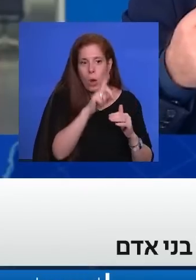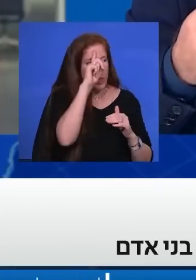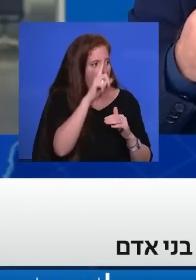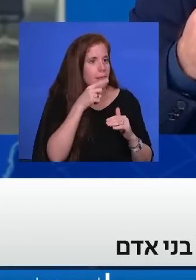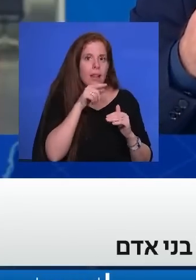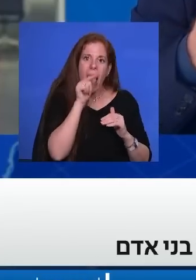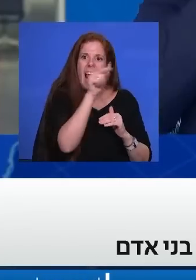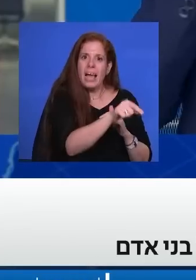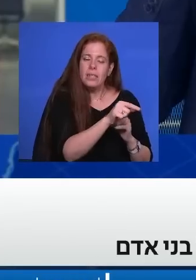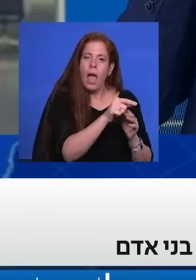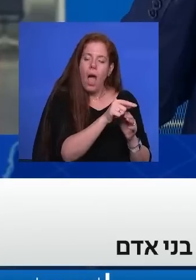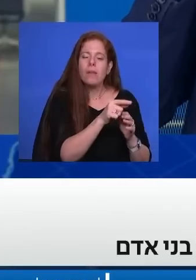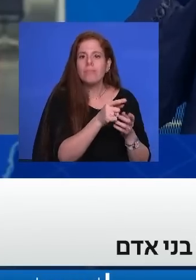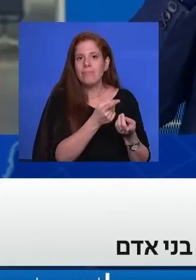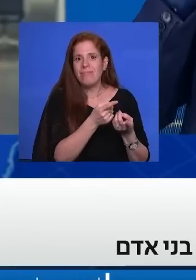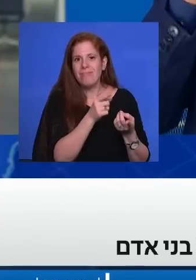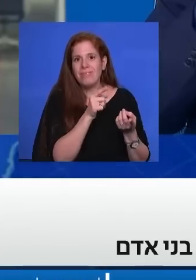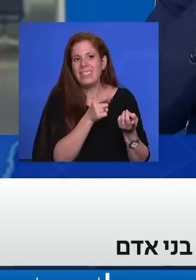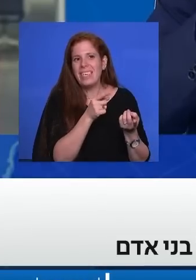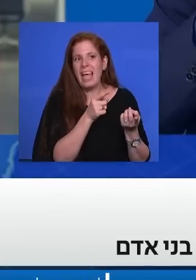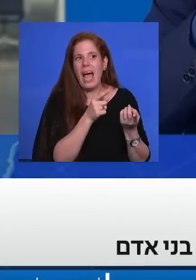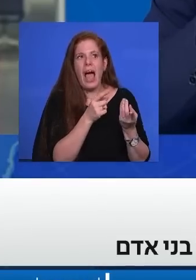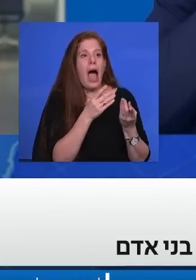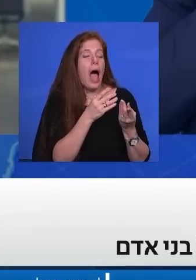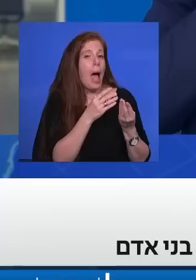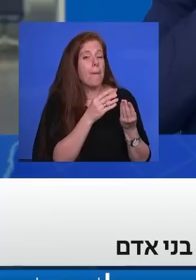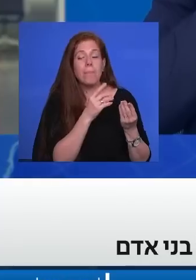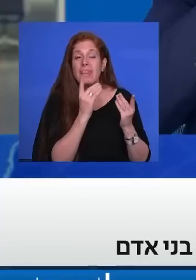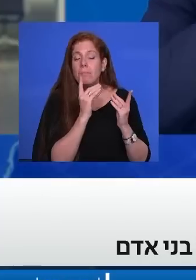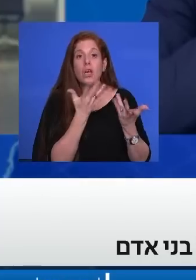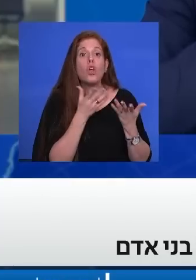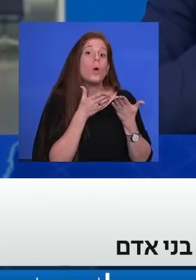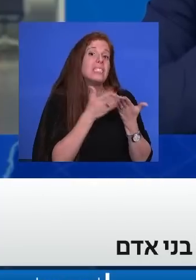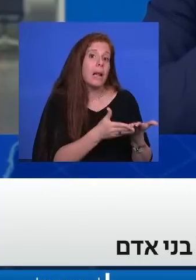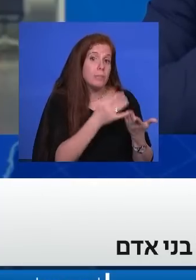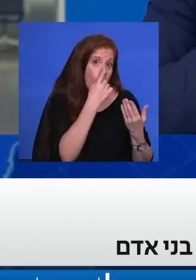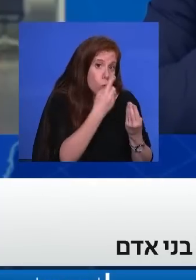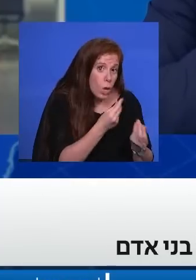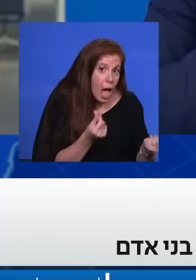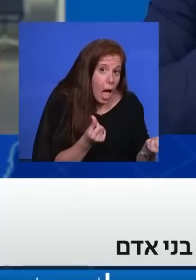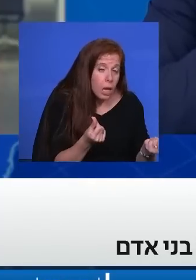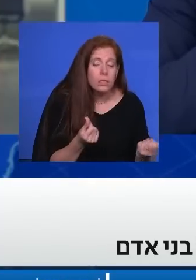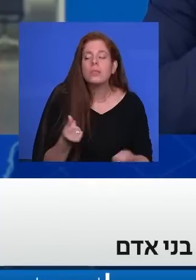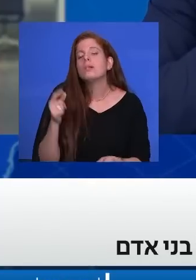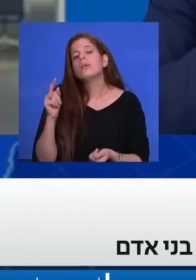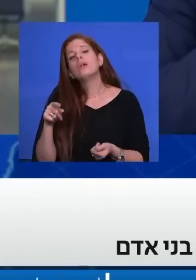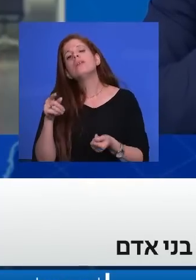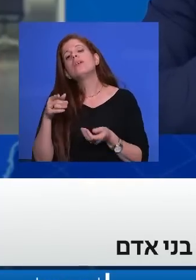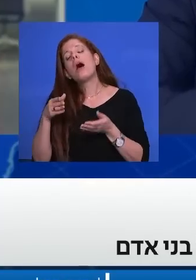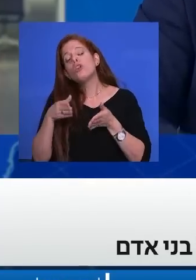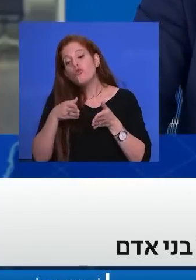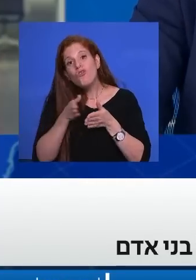זה כן. הסונר שלהם הוא חוש הריח? זאת אומרת, הם באמצעות הריח? זה פרומון השביל. השביל בעצם שאנחנו